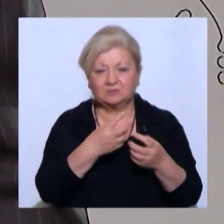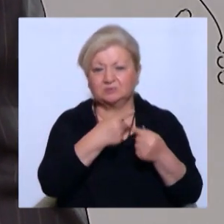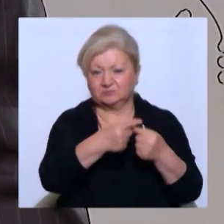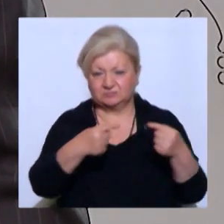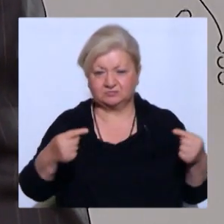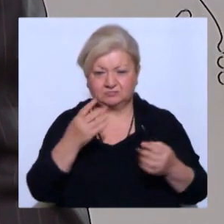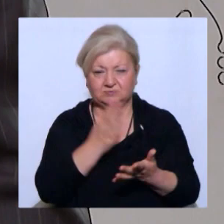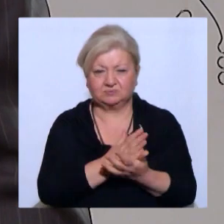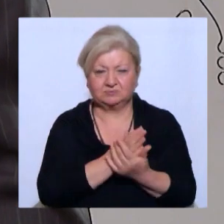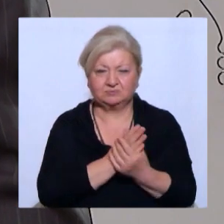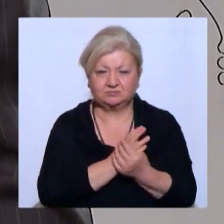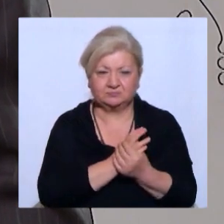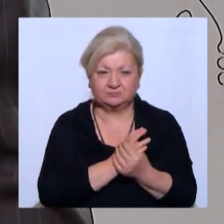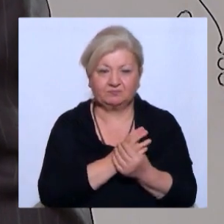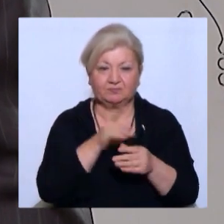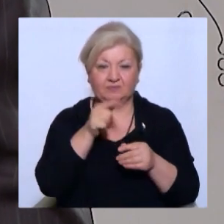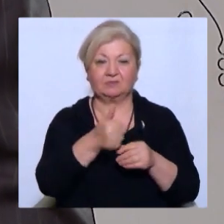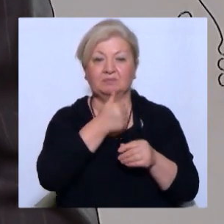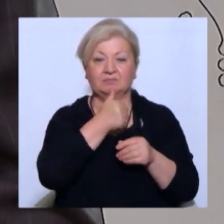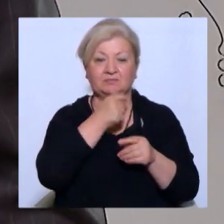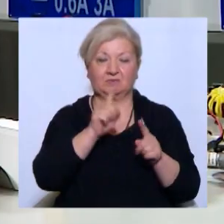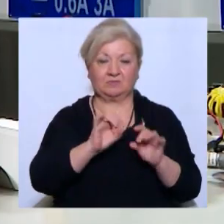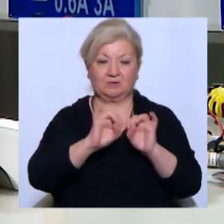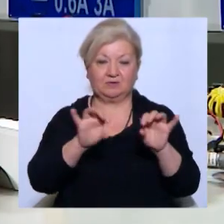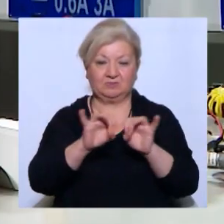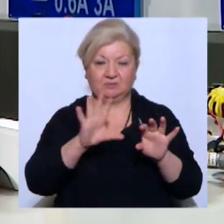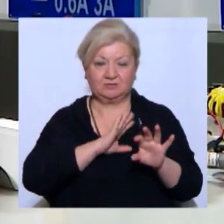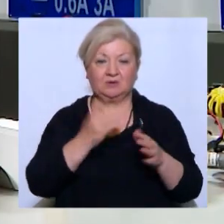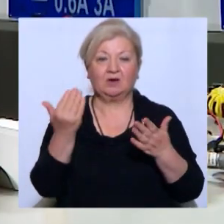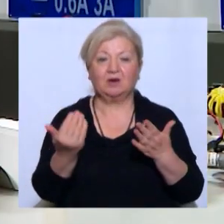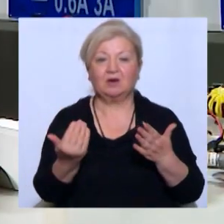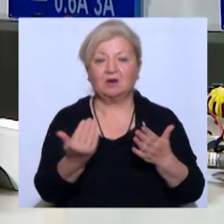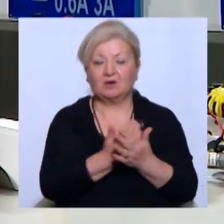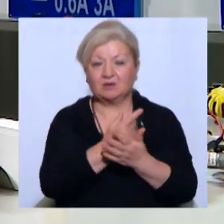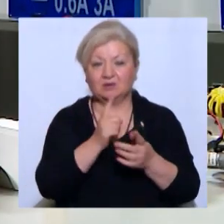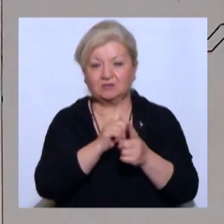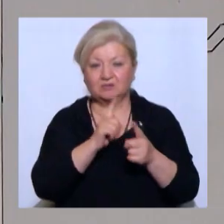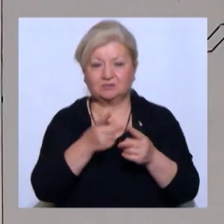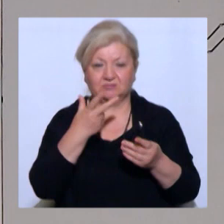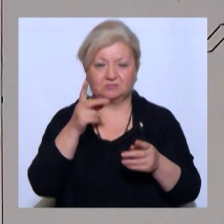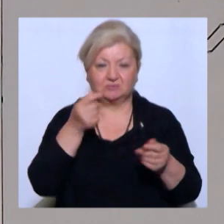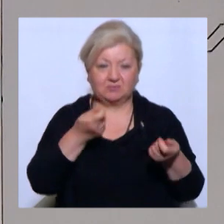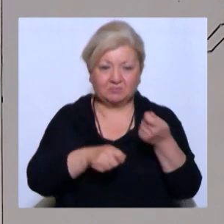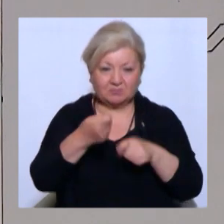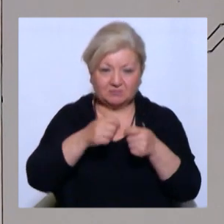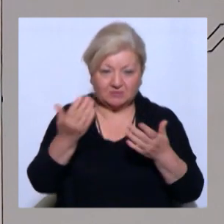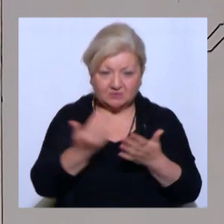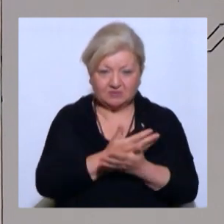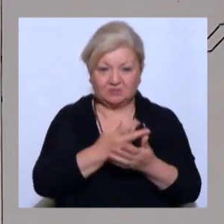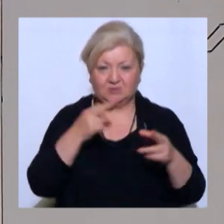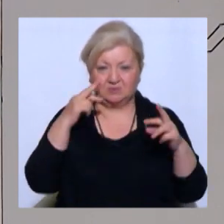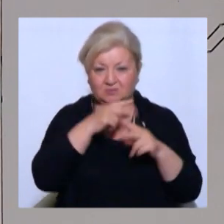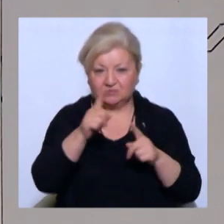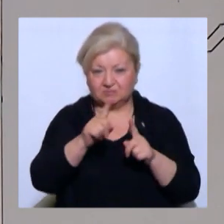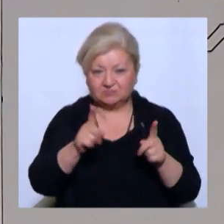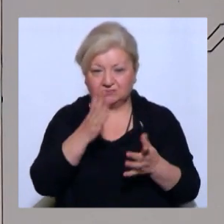ამას მედიცინაშიც და კიდევ სხვა დარგებშიც. ამ მეთოდით ახლა რომელზეც მე გესაუბრეთ, ახალი ვაქცინა იტესტება, ან